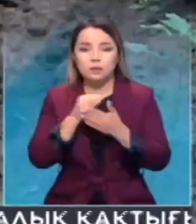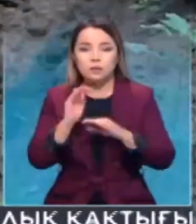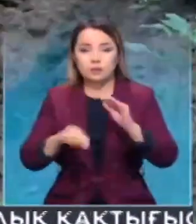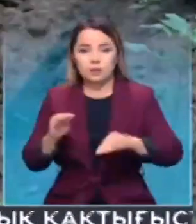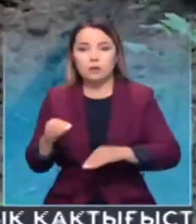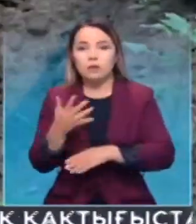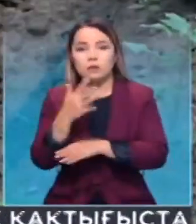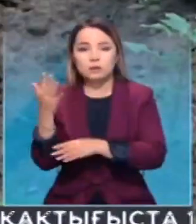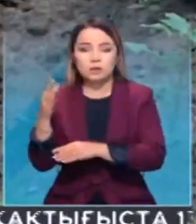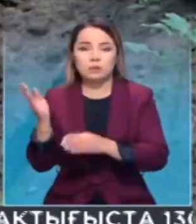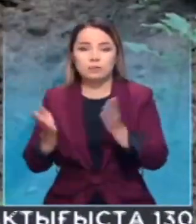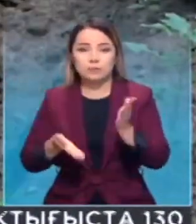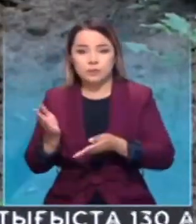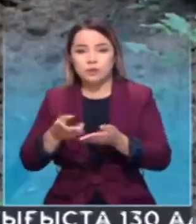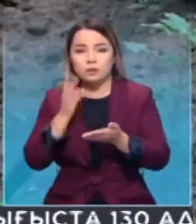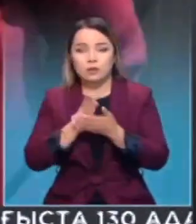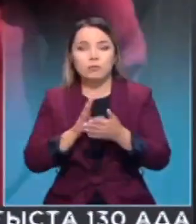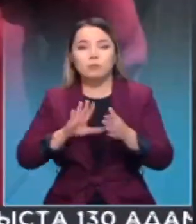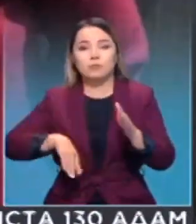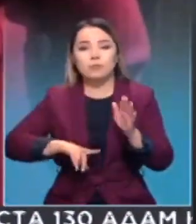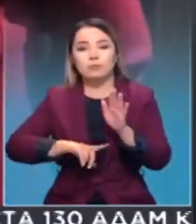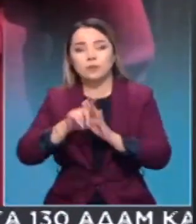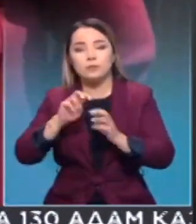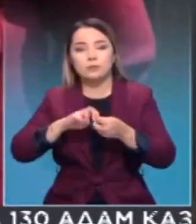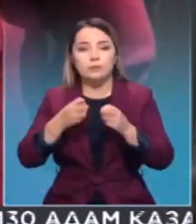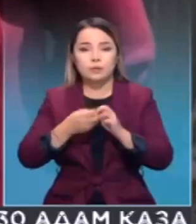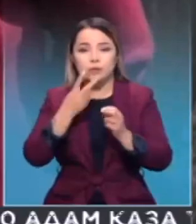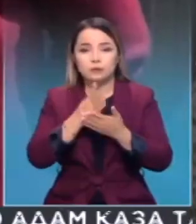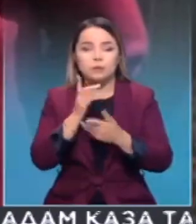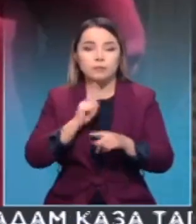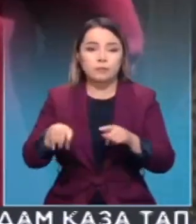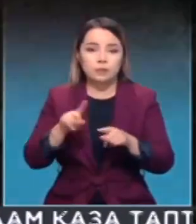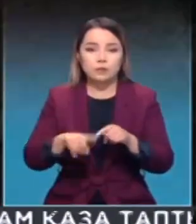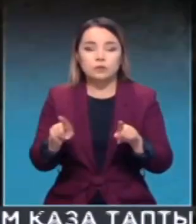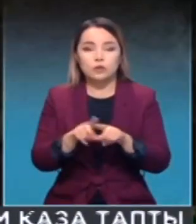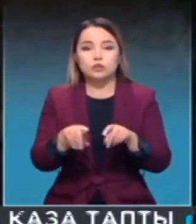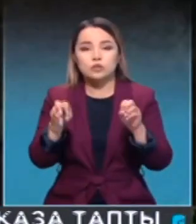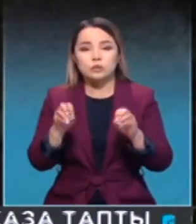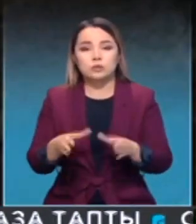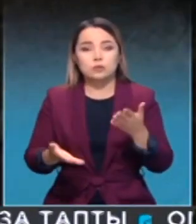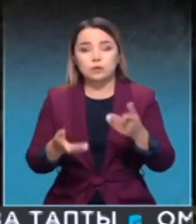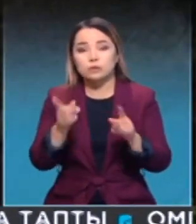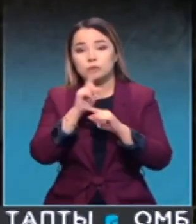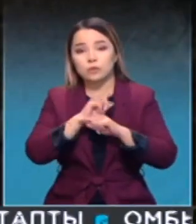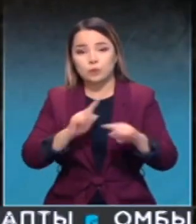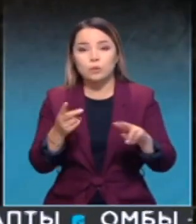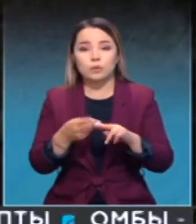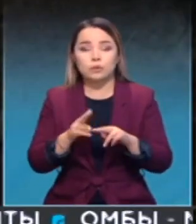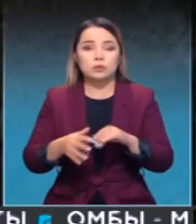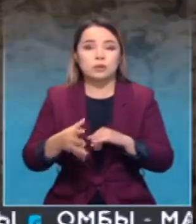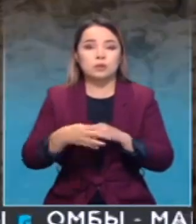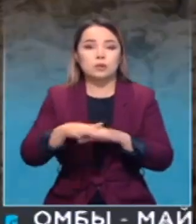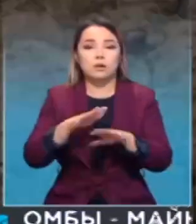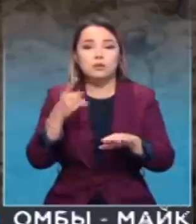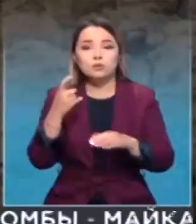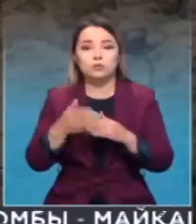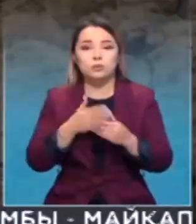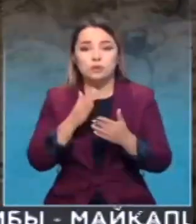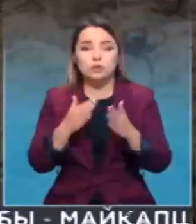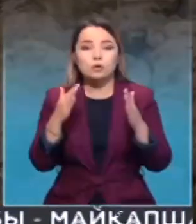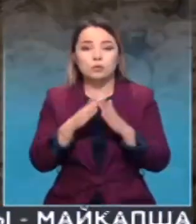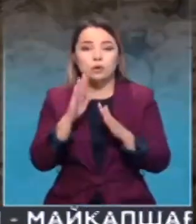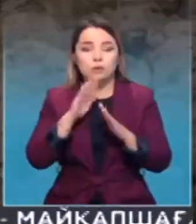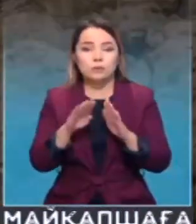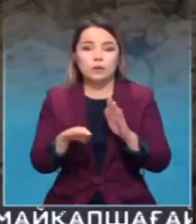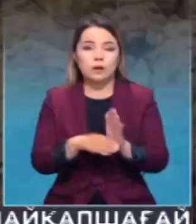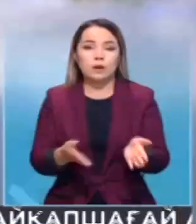талдарды отап тастаған. Мәселе содан кейін басталған. Олар тез арада қандай да бір шешім қабылданбаса, осы маңайдағы 100-ге жуық үй түгелдей